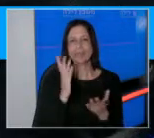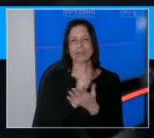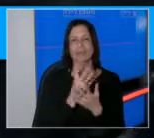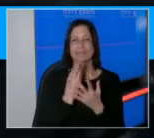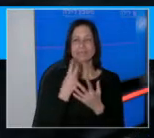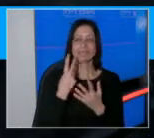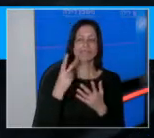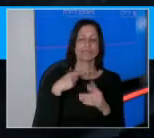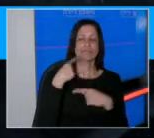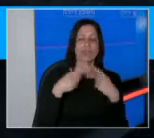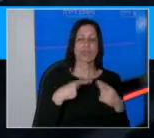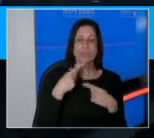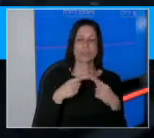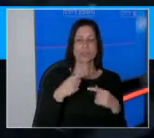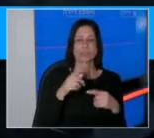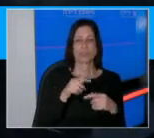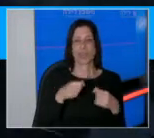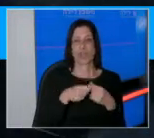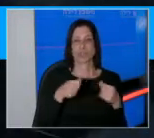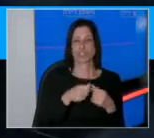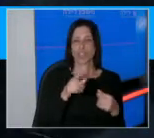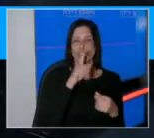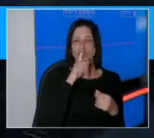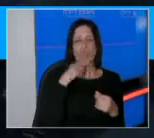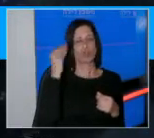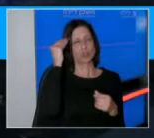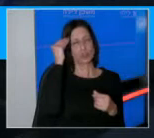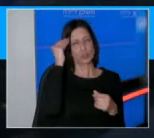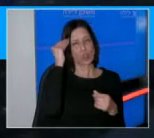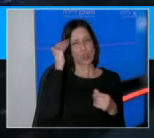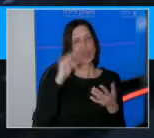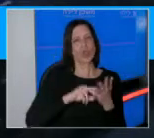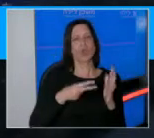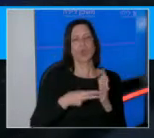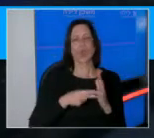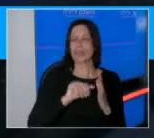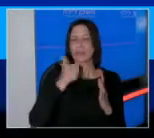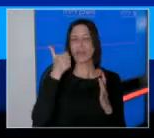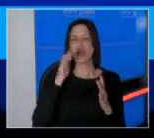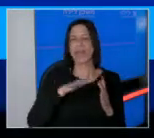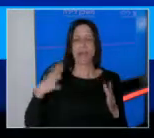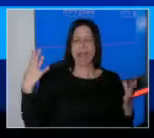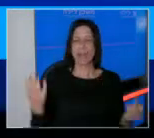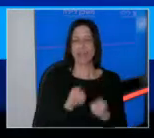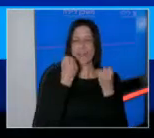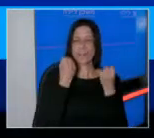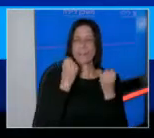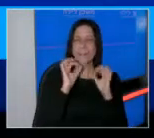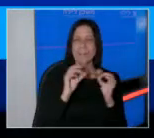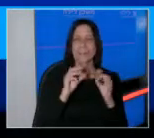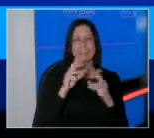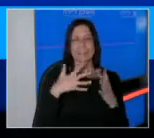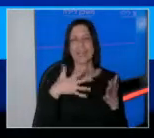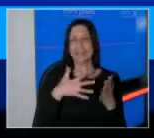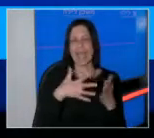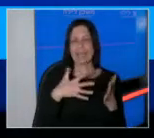השתיקה, הוא עודנו קשר השתיקה. אני מזכיר לך את תוכנית המקור על הילדים החטופים, התחקיר באמת... אני לא רוצה